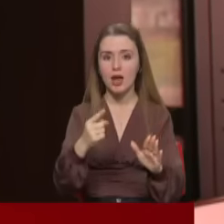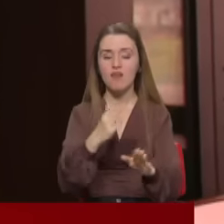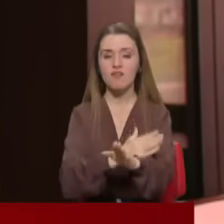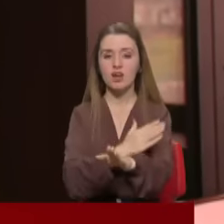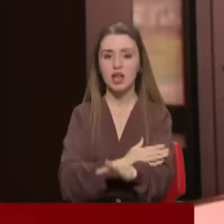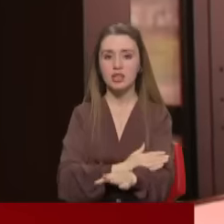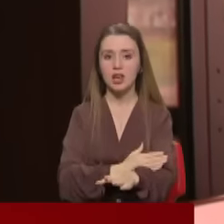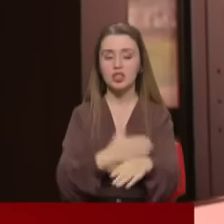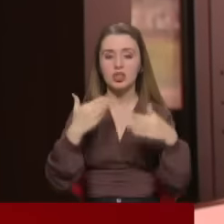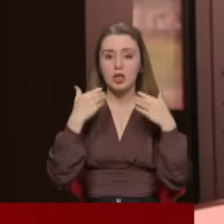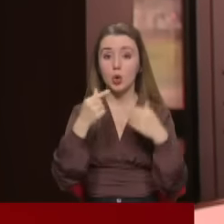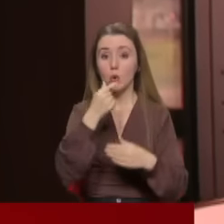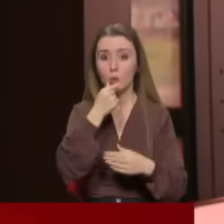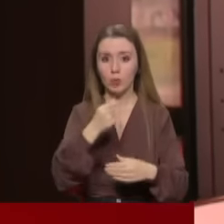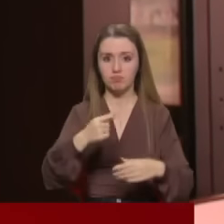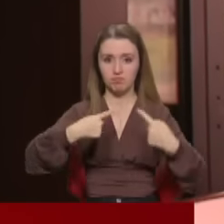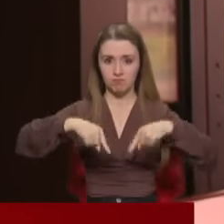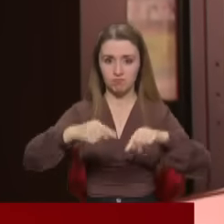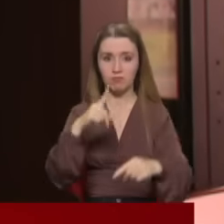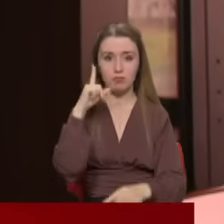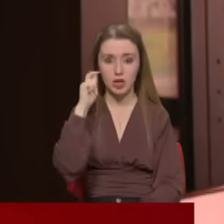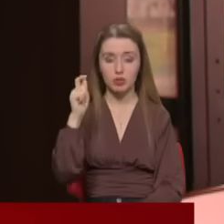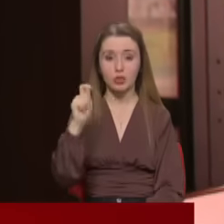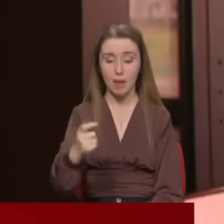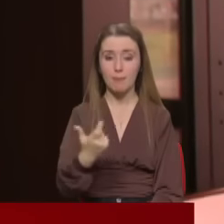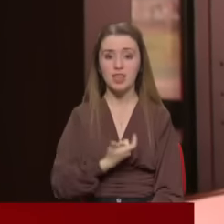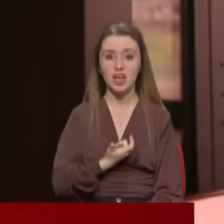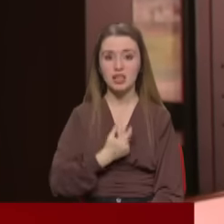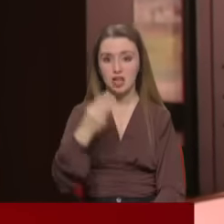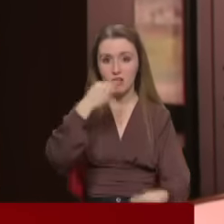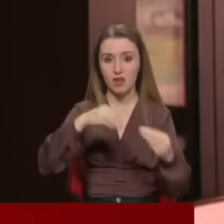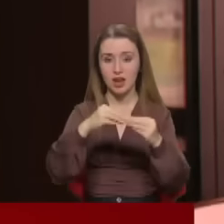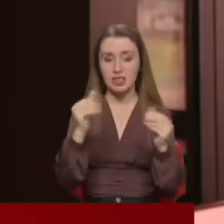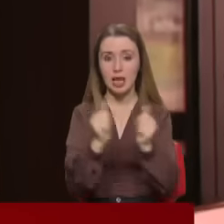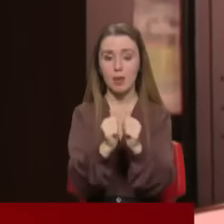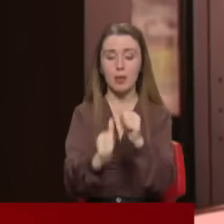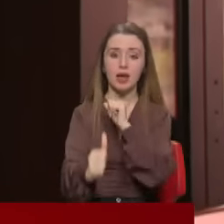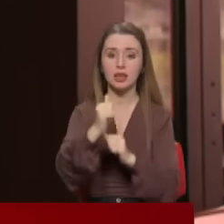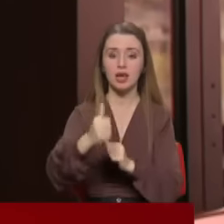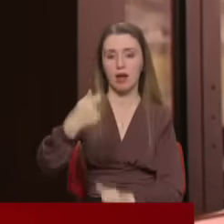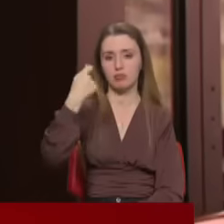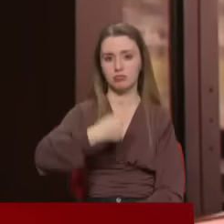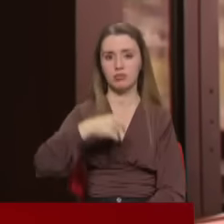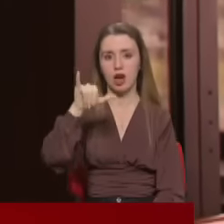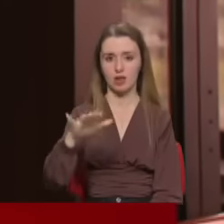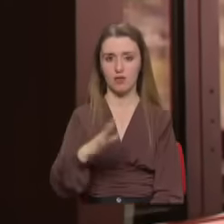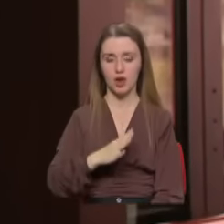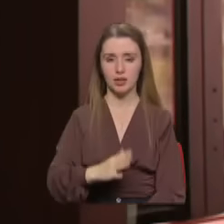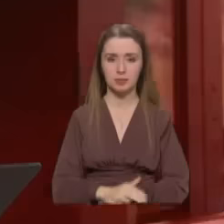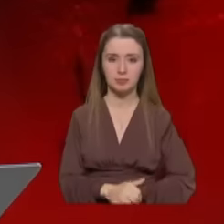heyetine başvurarak ödemiş oldukları parayı yasal faizinden birlikte geri alma hakkına sahipler.